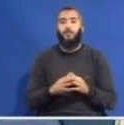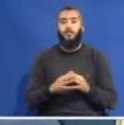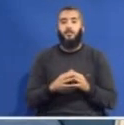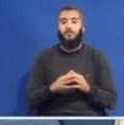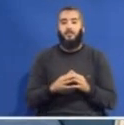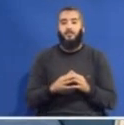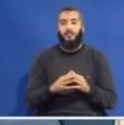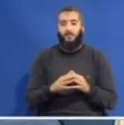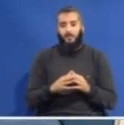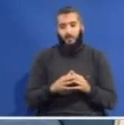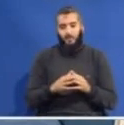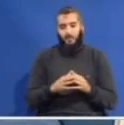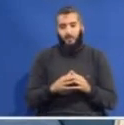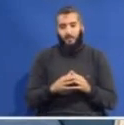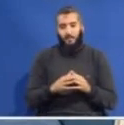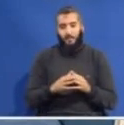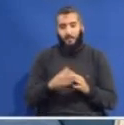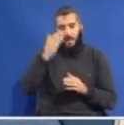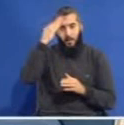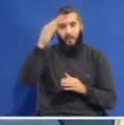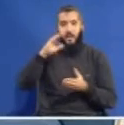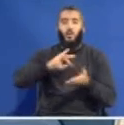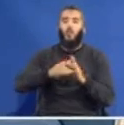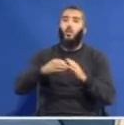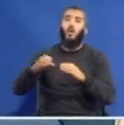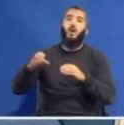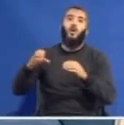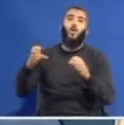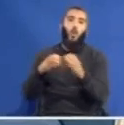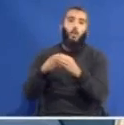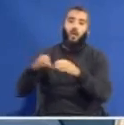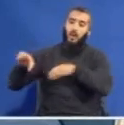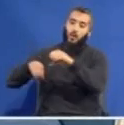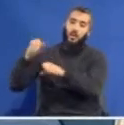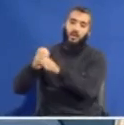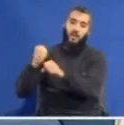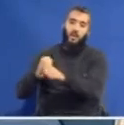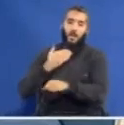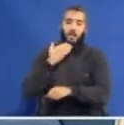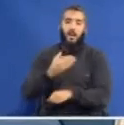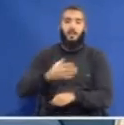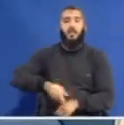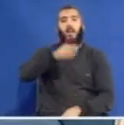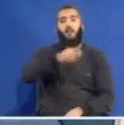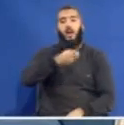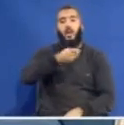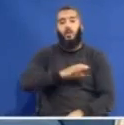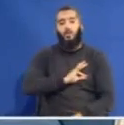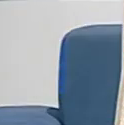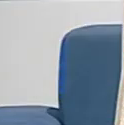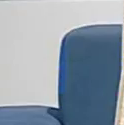والانتقالات اللغوية. أنقل لكم تحيات الفريق التقني العام اللحظة بقيادة يونس ميسيلين إخراجا. سلام عليكم.